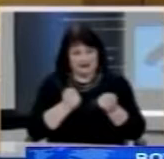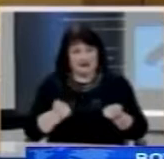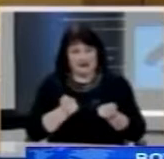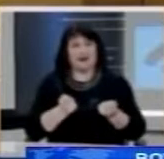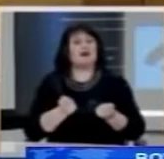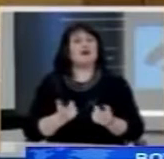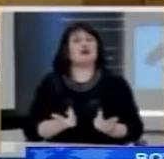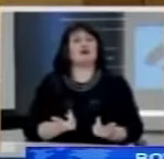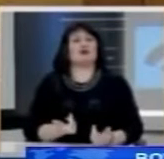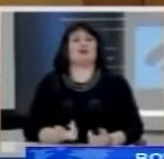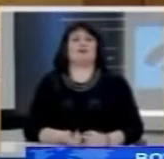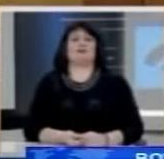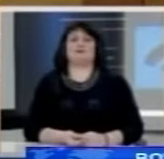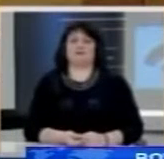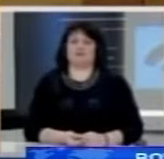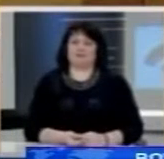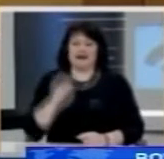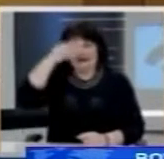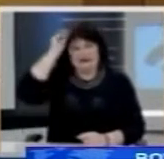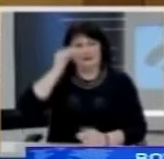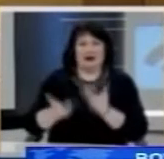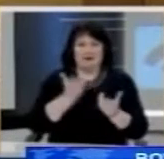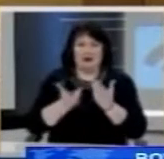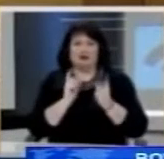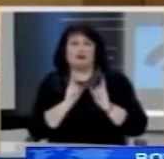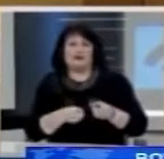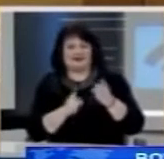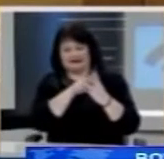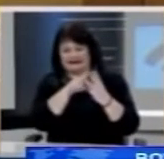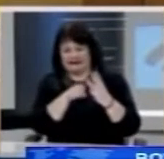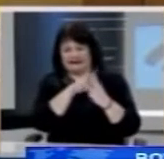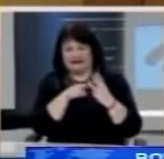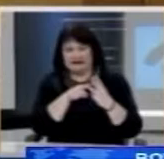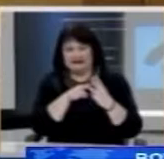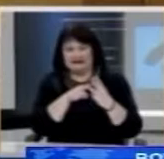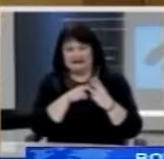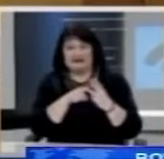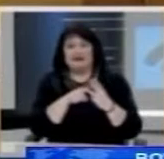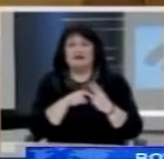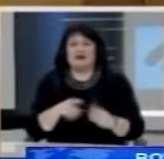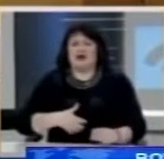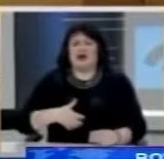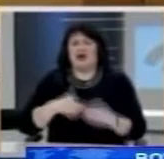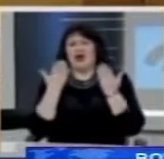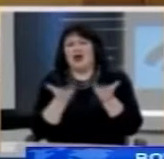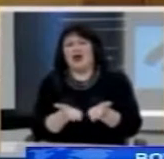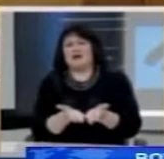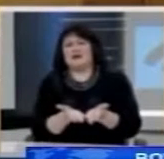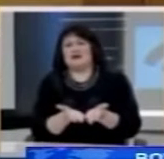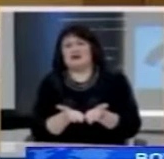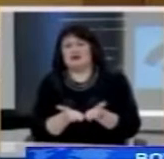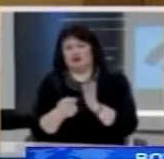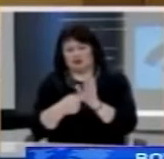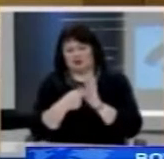αυτοί στόχοι, των κύριων Τσίπρα και Καμένου, ζούμε ένα τραγέλαφο